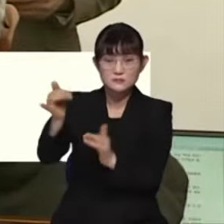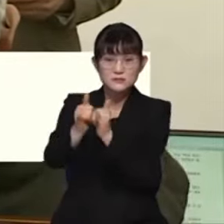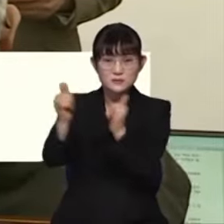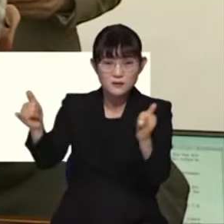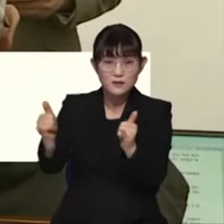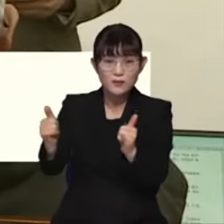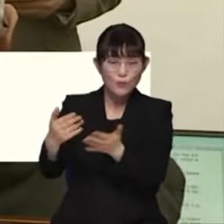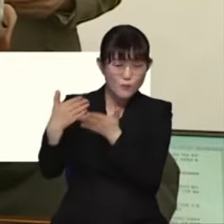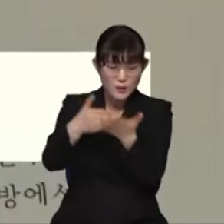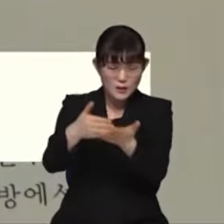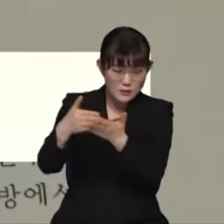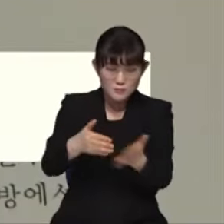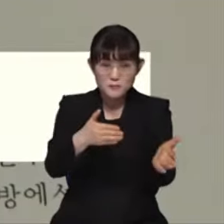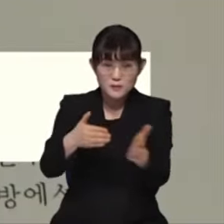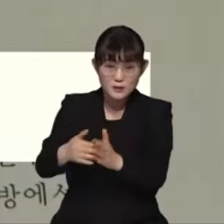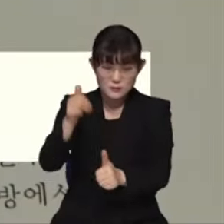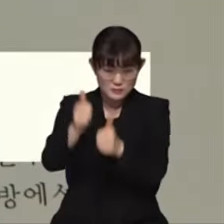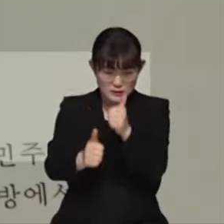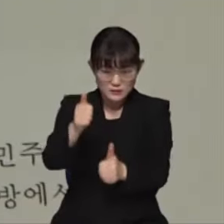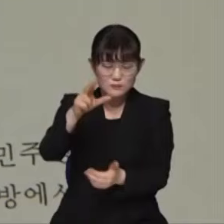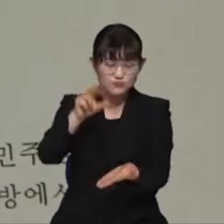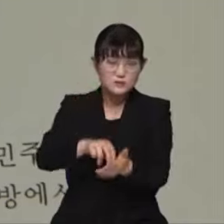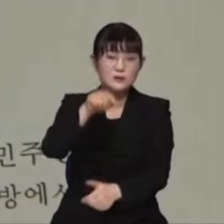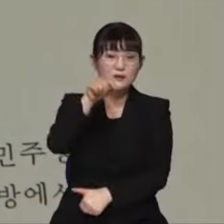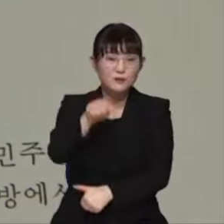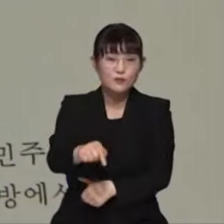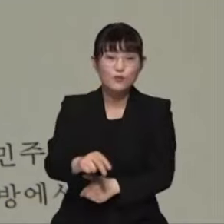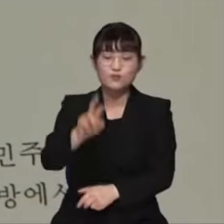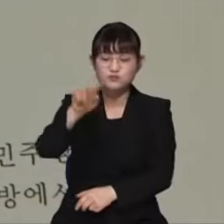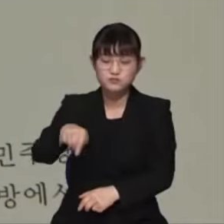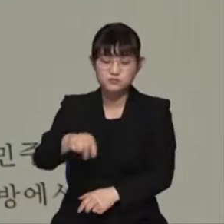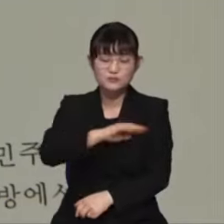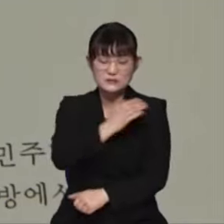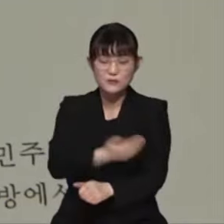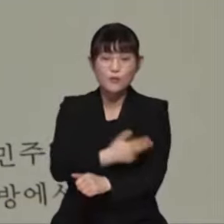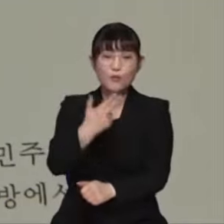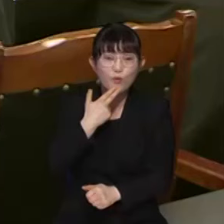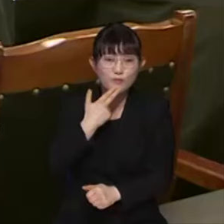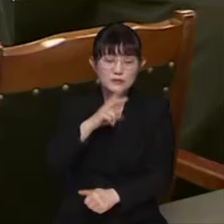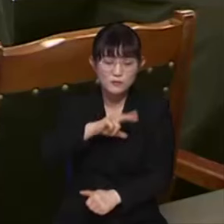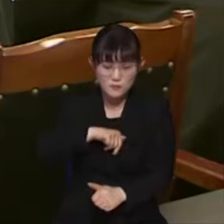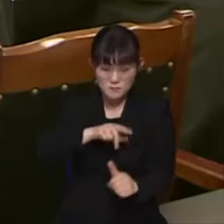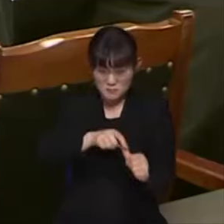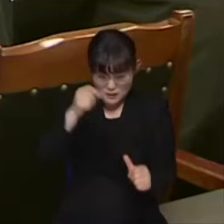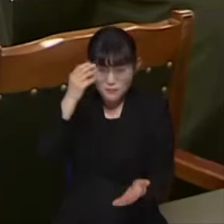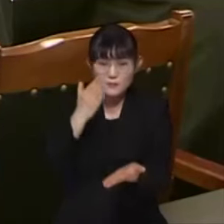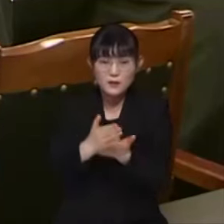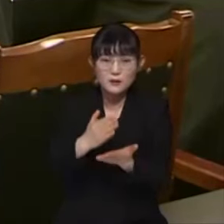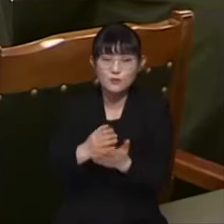방식의 문제점을 지적하고 무능한 현역 의원을 다시 국회로 보낼 수 없다며 이윤석